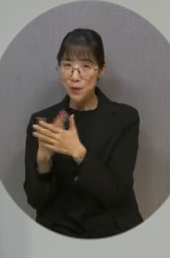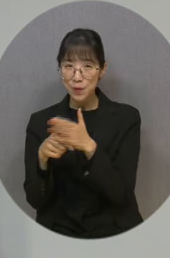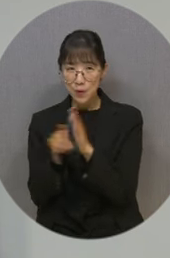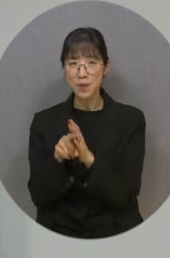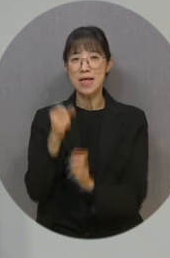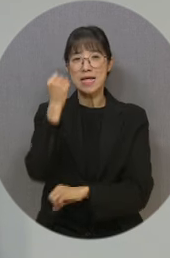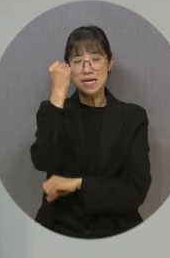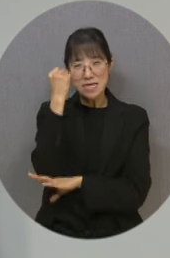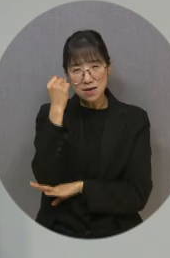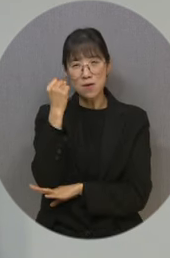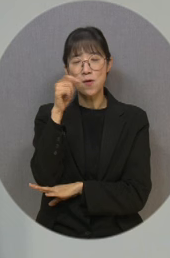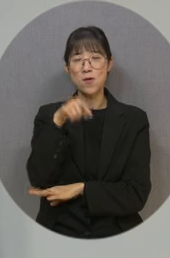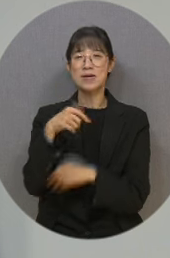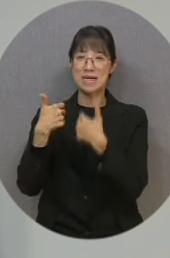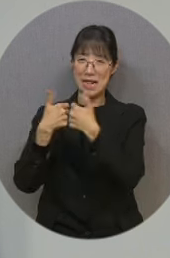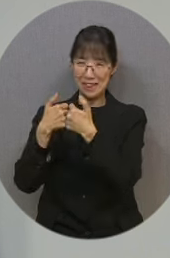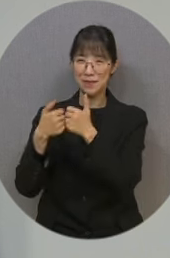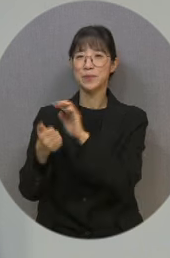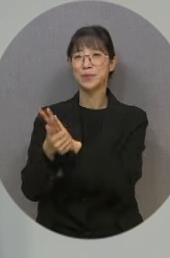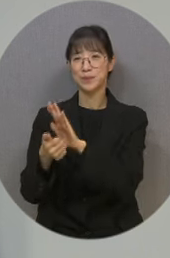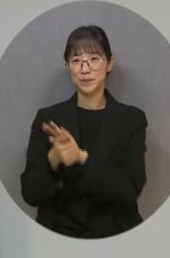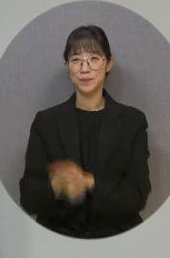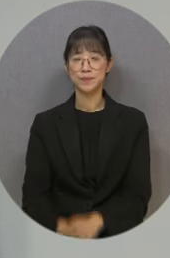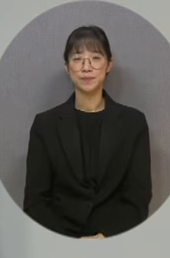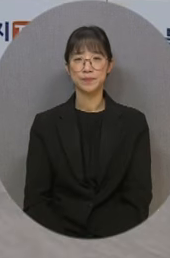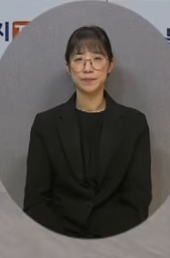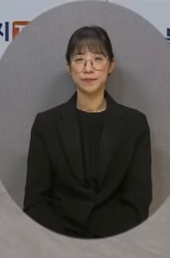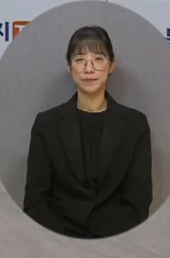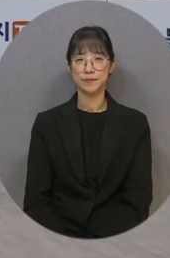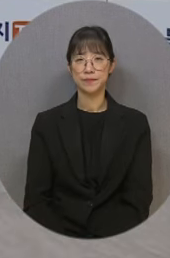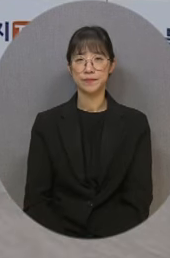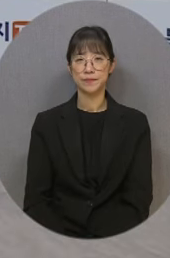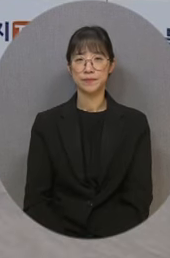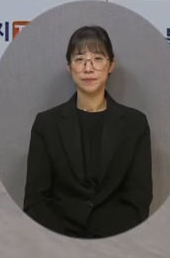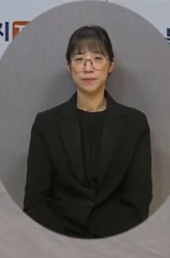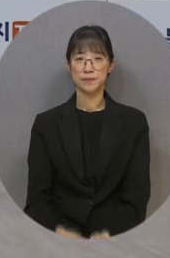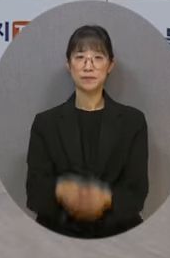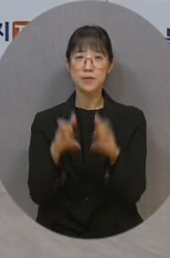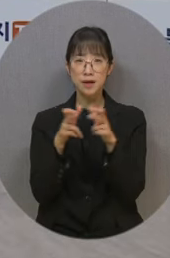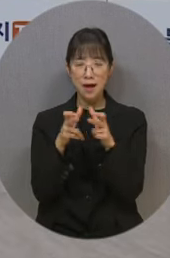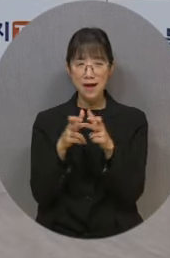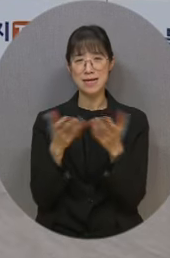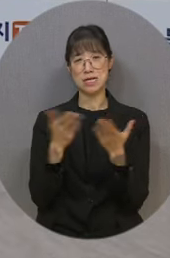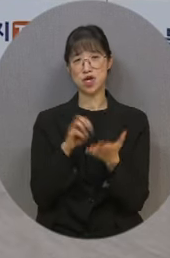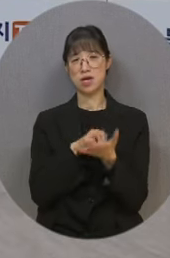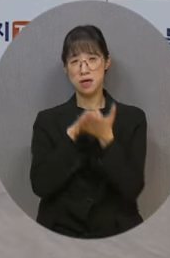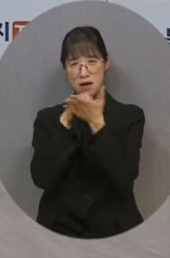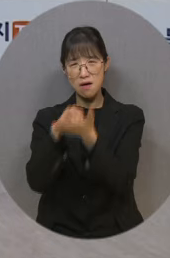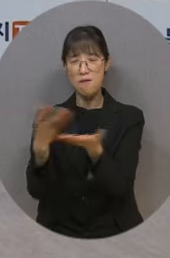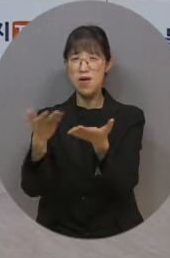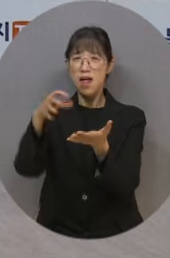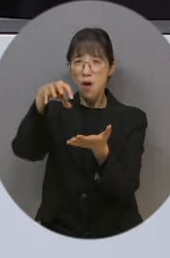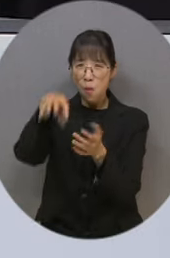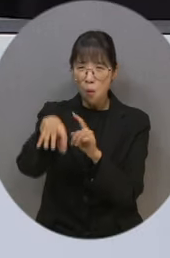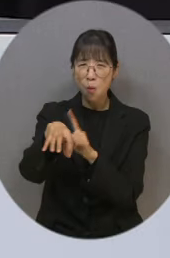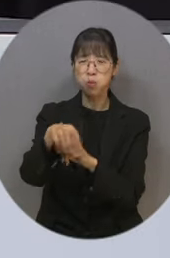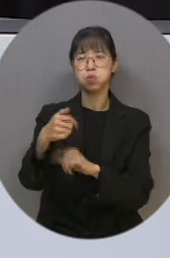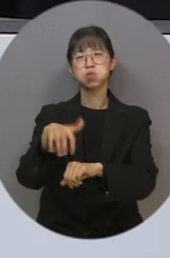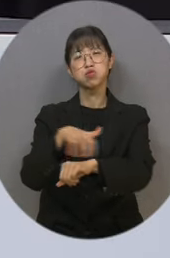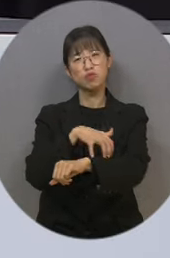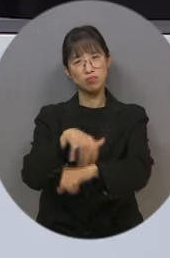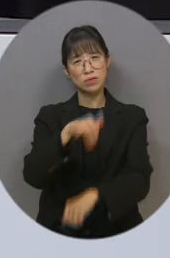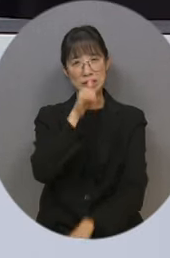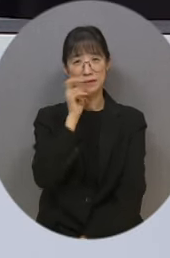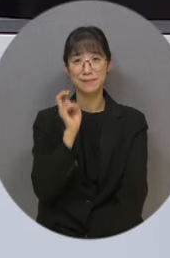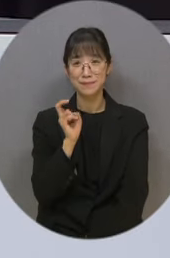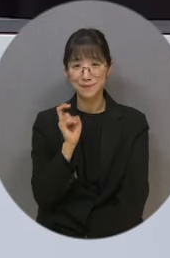기초적인 상담도 해 주고 있습니다 예 장애인들이 취업을 하더라도 일터에 겪는 불편함이 있을